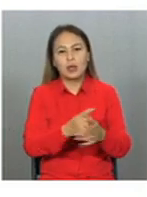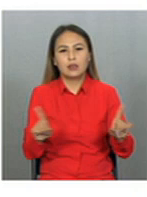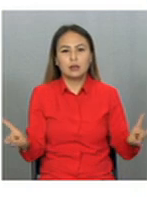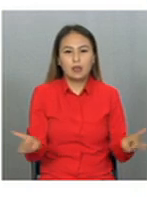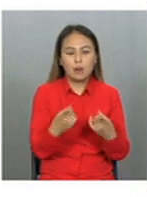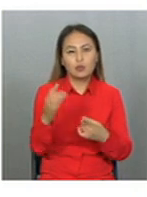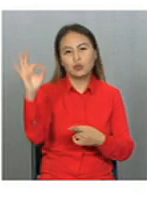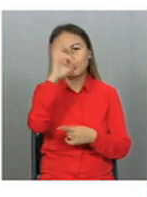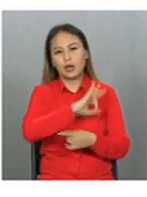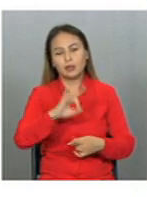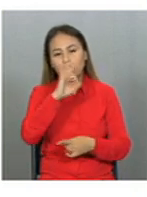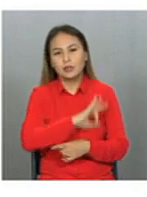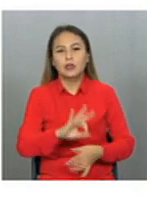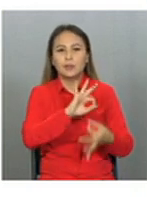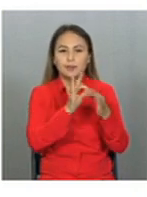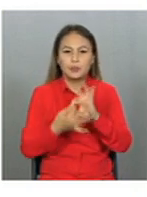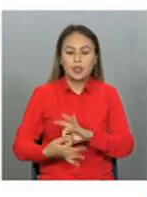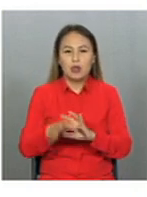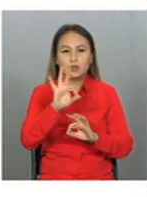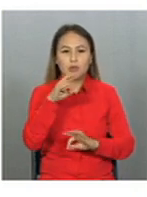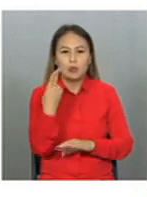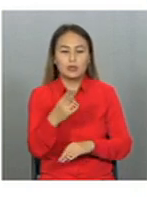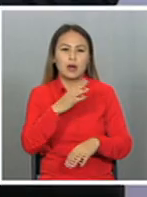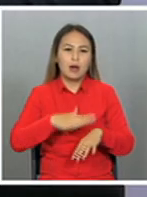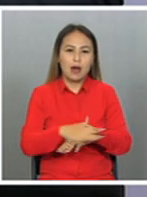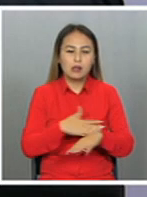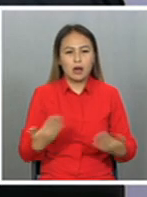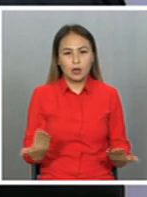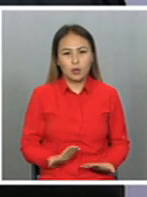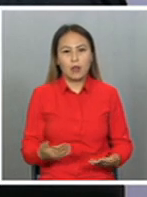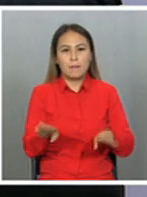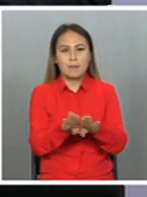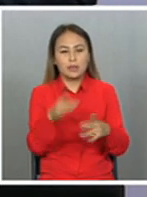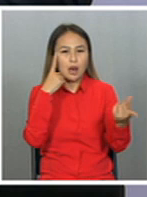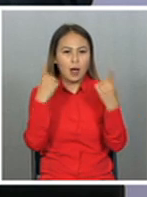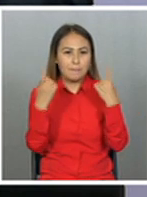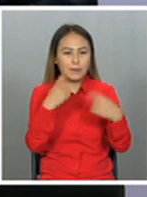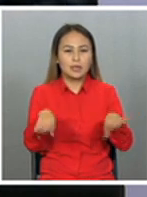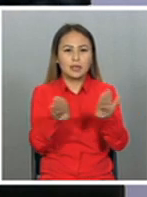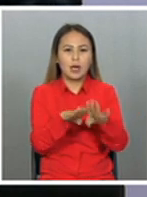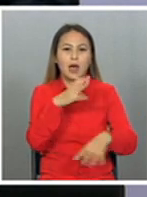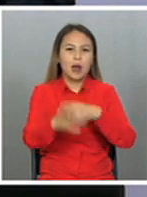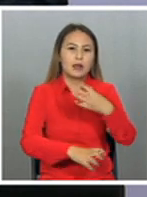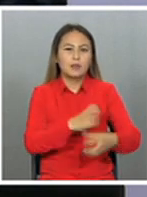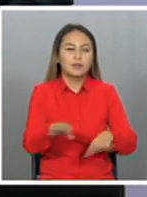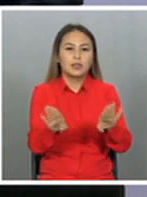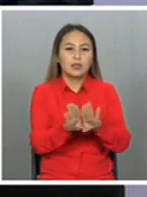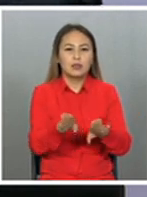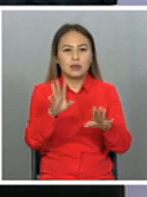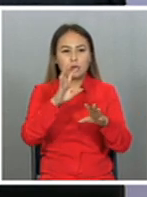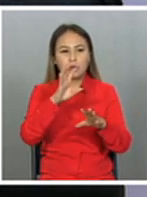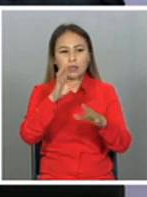жағдайы туралы, және оның әлеуметтік хал-ахуалы туралы ақпараттарды әлемнің ірі халықаралық